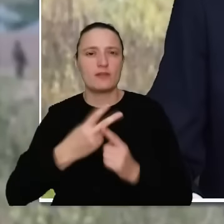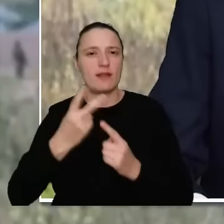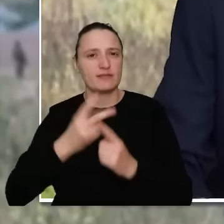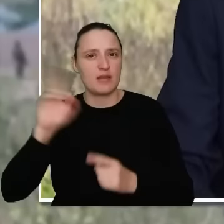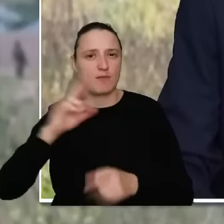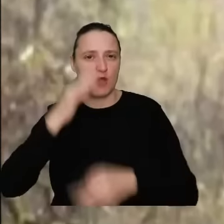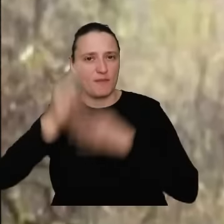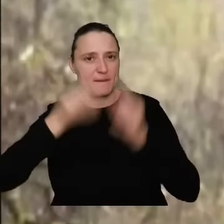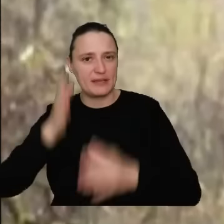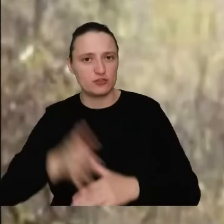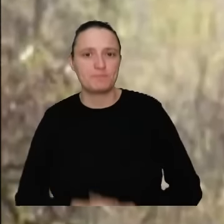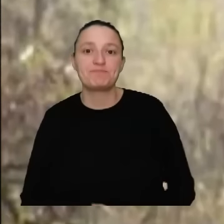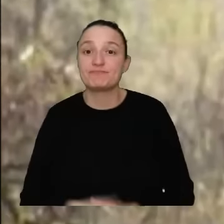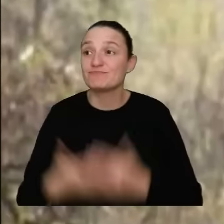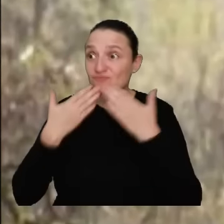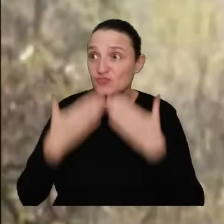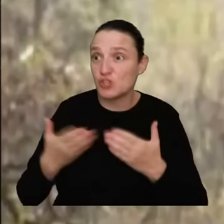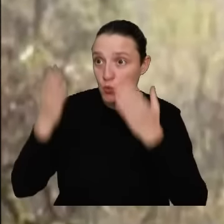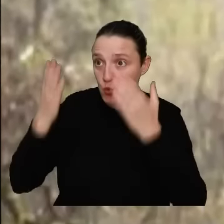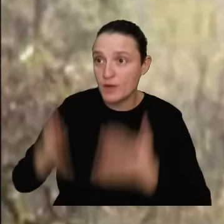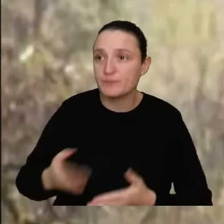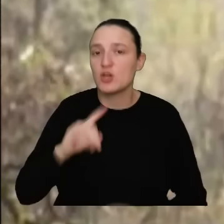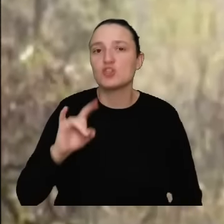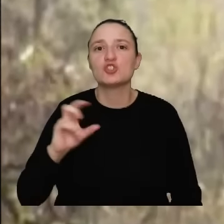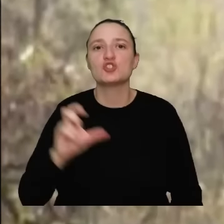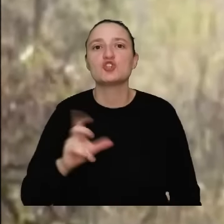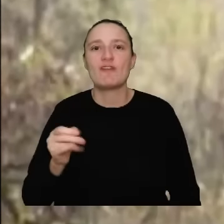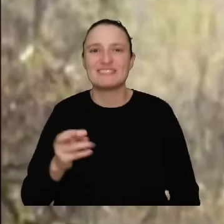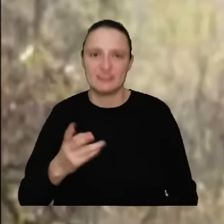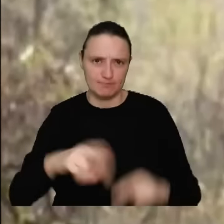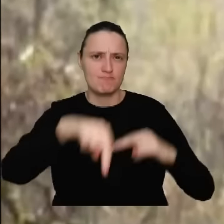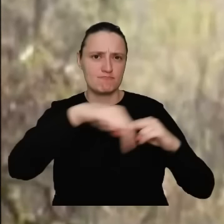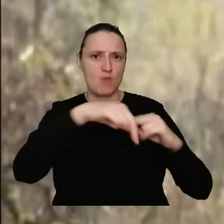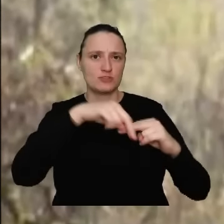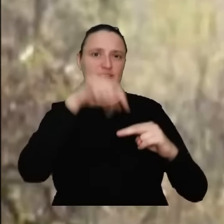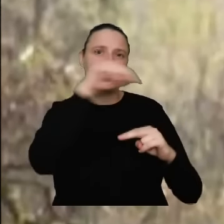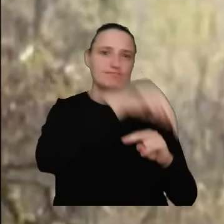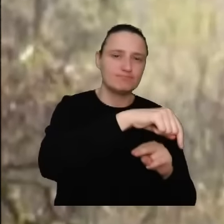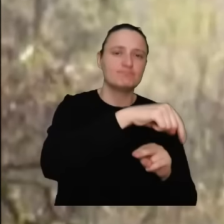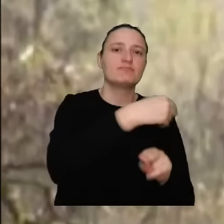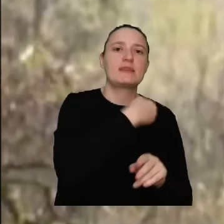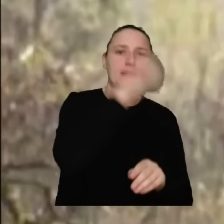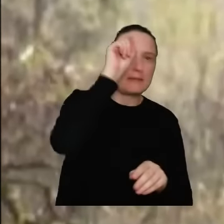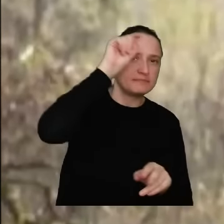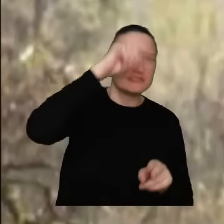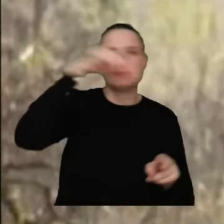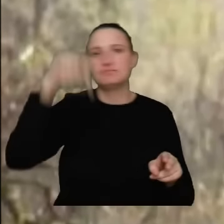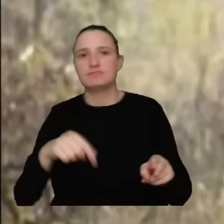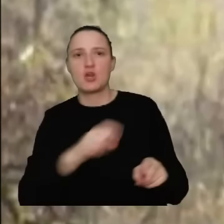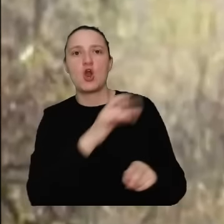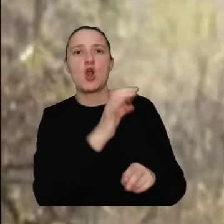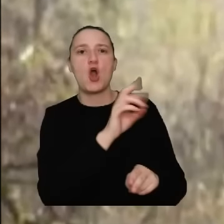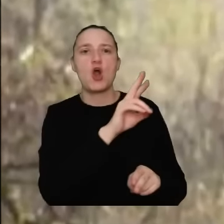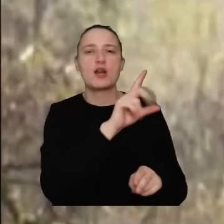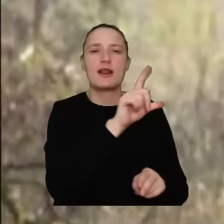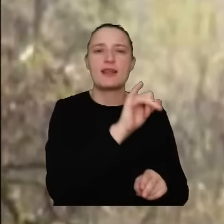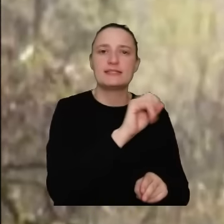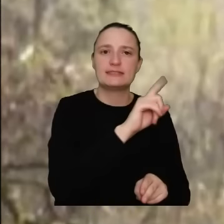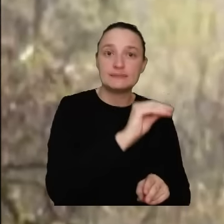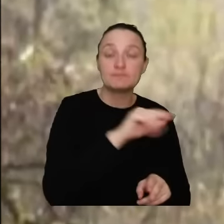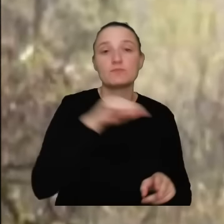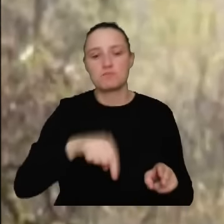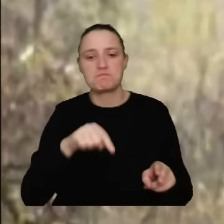będzie Janusz Życzkowski. Dziękuję bardzo za tą relację. To był most po jednej stronie Polski Zgorzelec, po drugiej niemieckie Görlitz, ale migranci